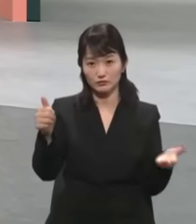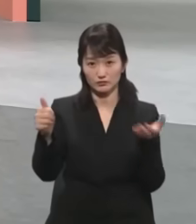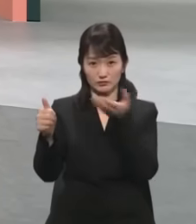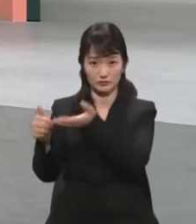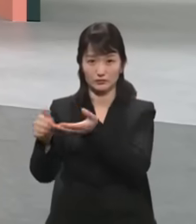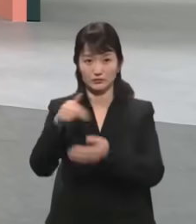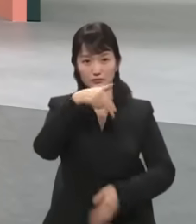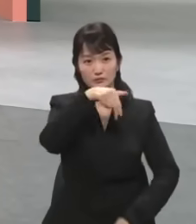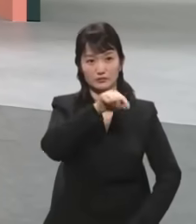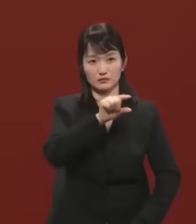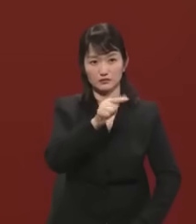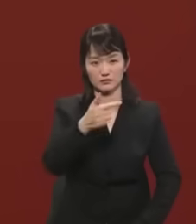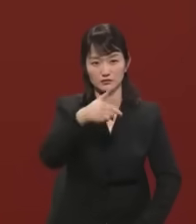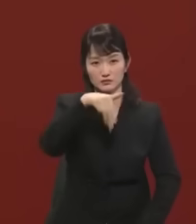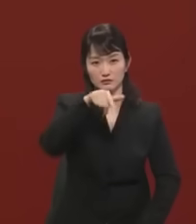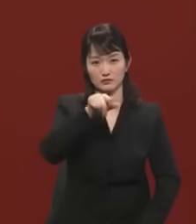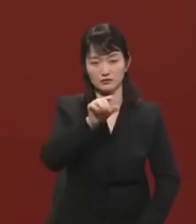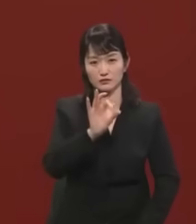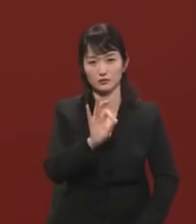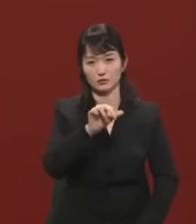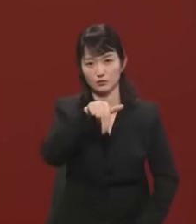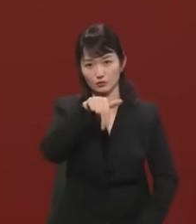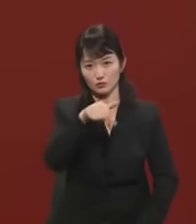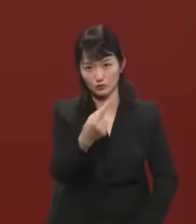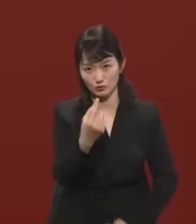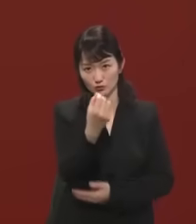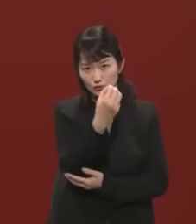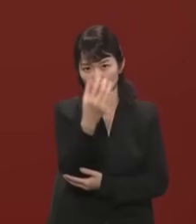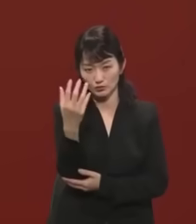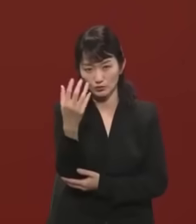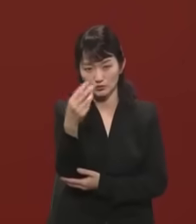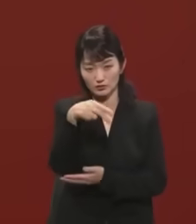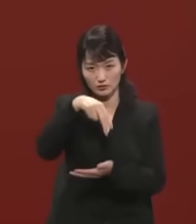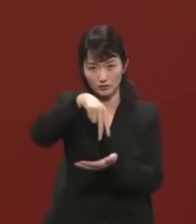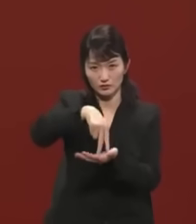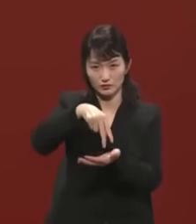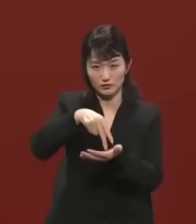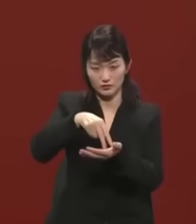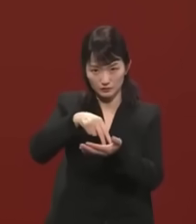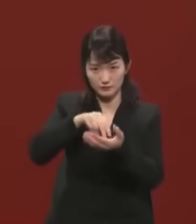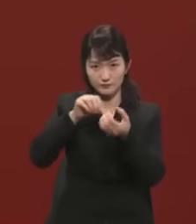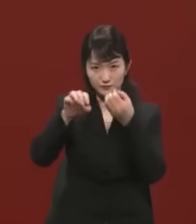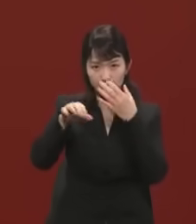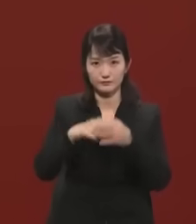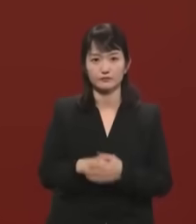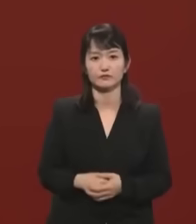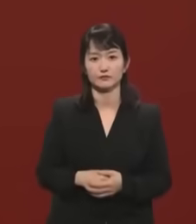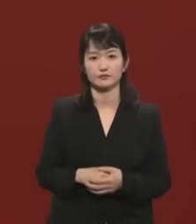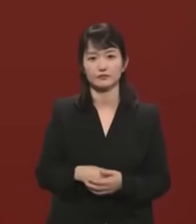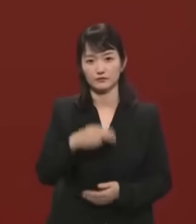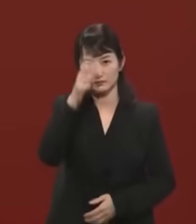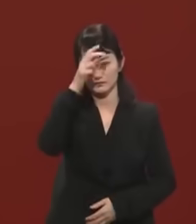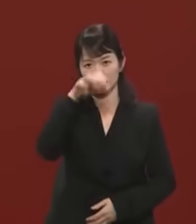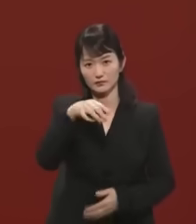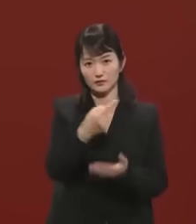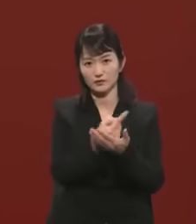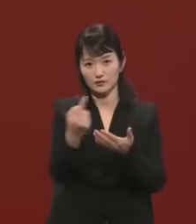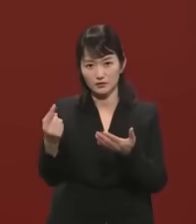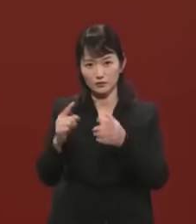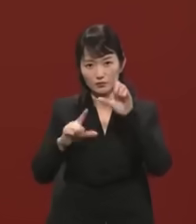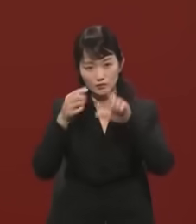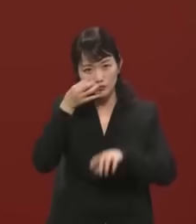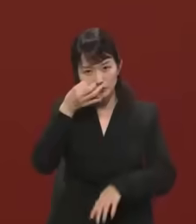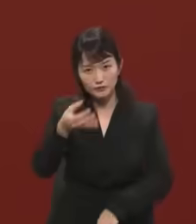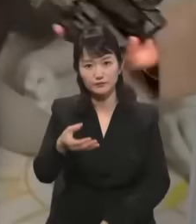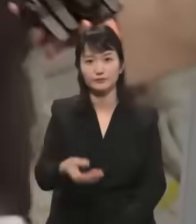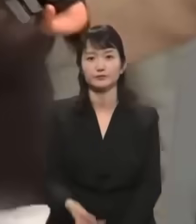전청조 씨가 언론 앞에서 한 말입니다 전조 씨가 경찰에서 밖으로 나온 장면 잠깐 다시 보고